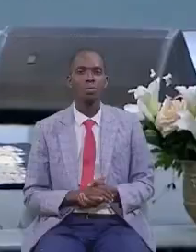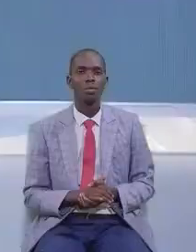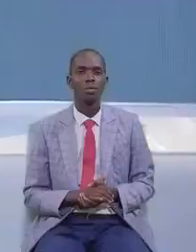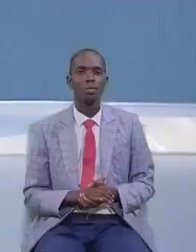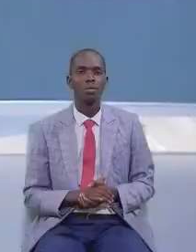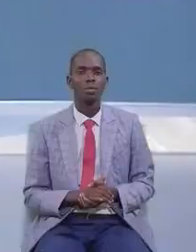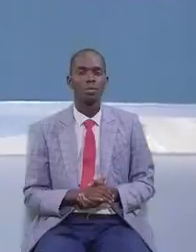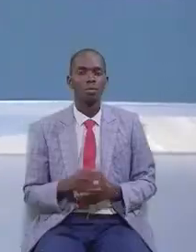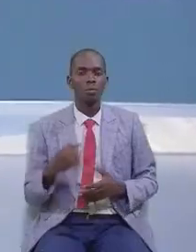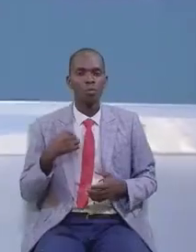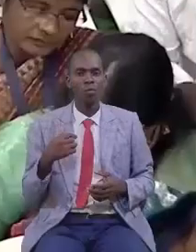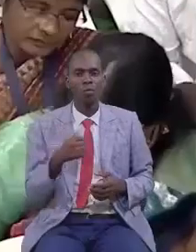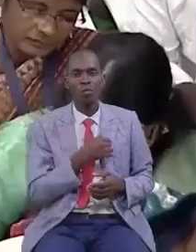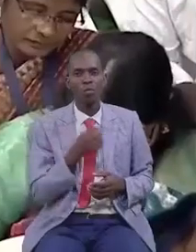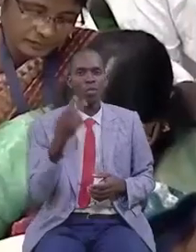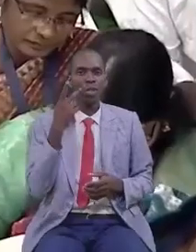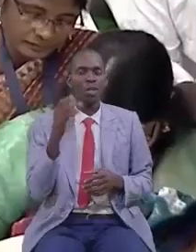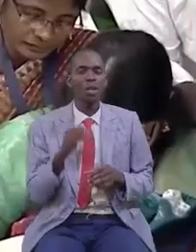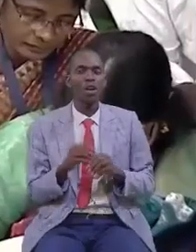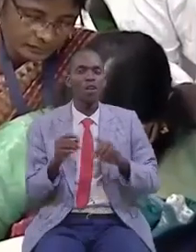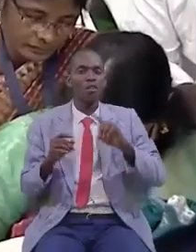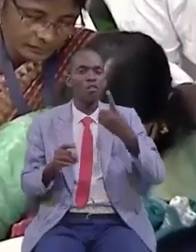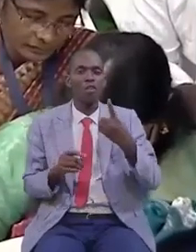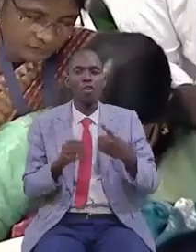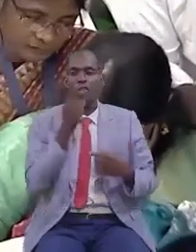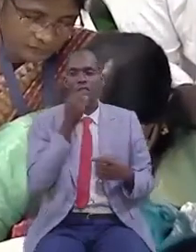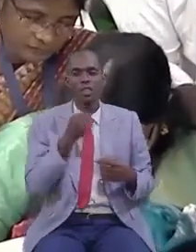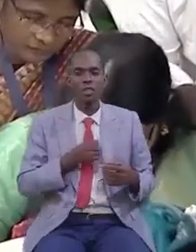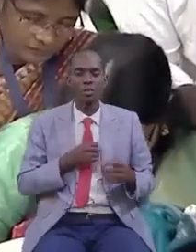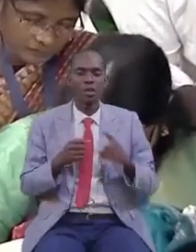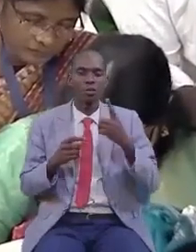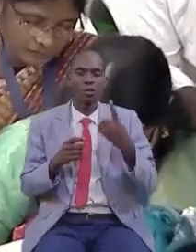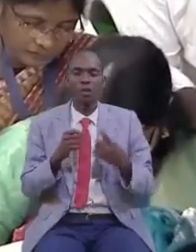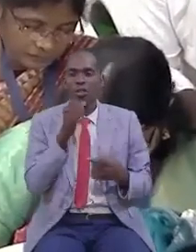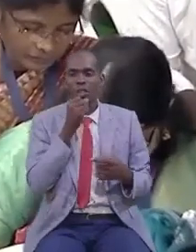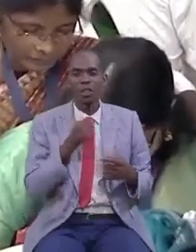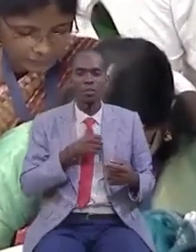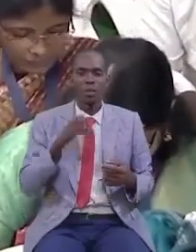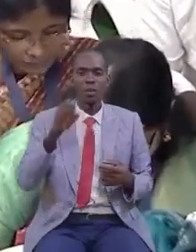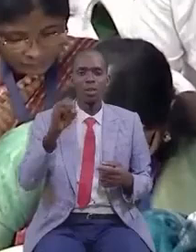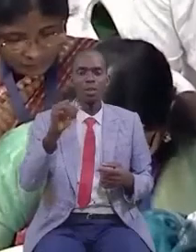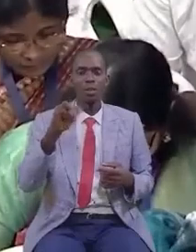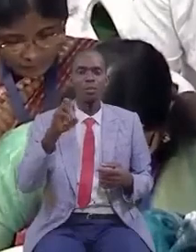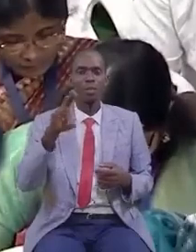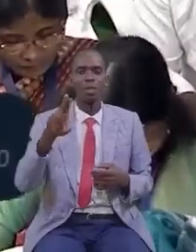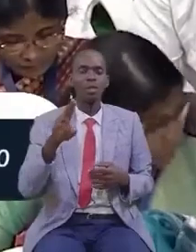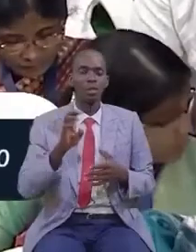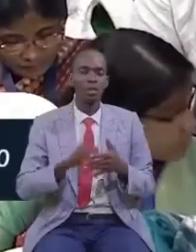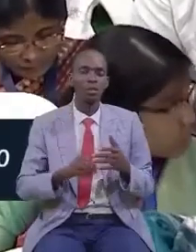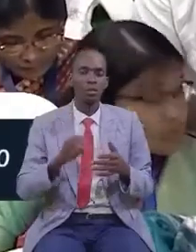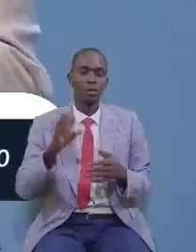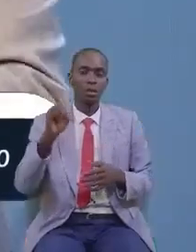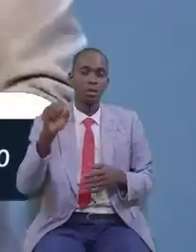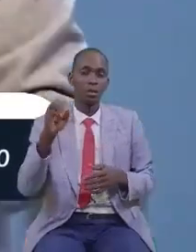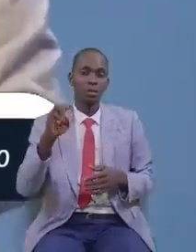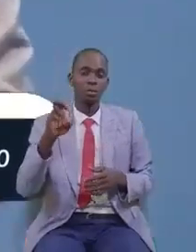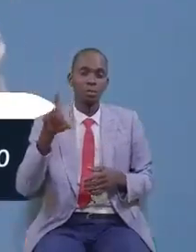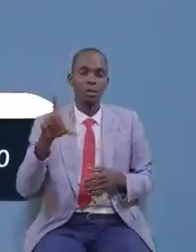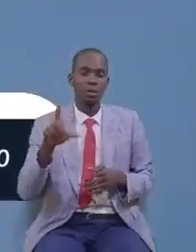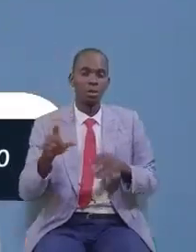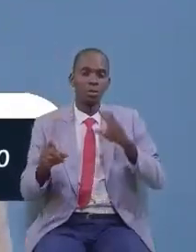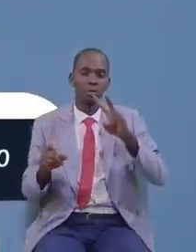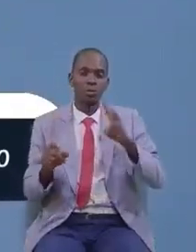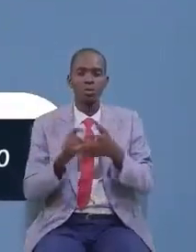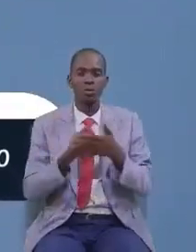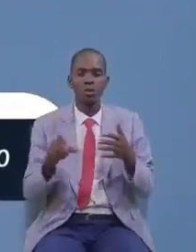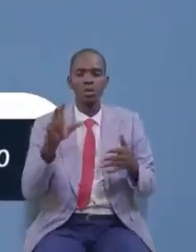We told in 1 Samuel chapter 2, reading from verse 3, it tells us, it says, talk no